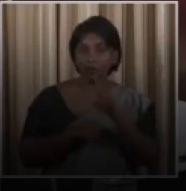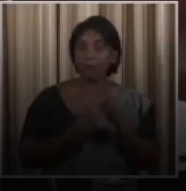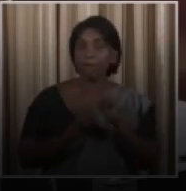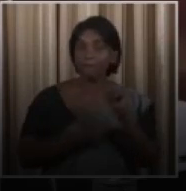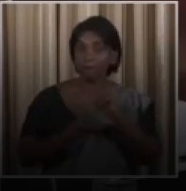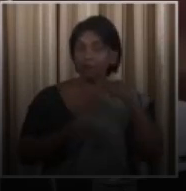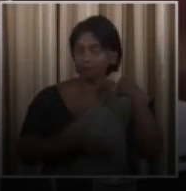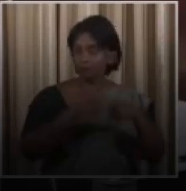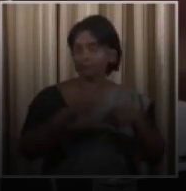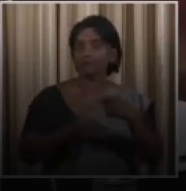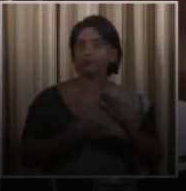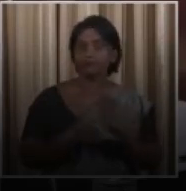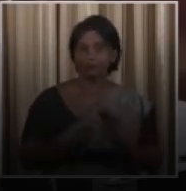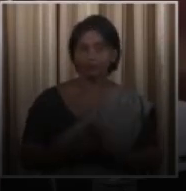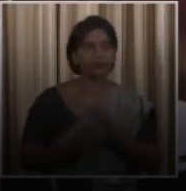uhama,